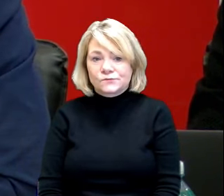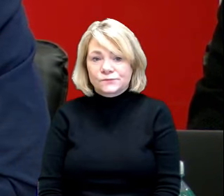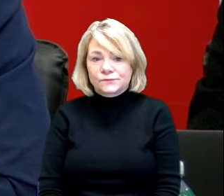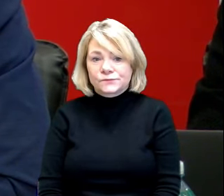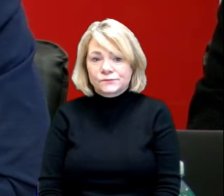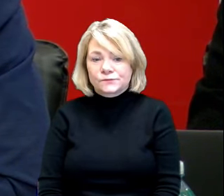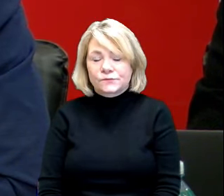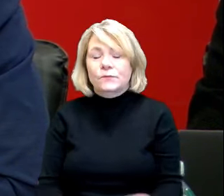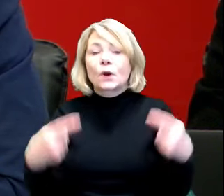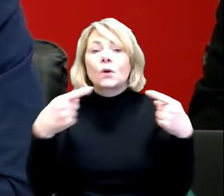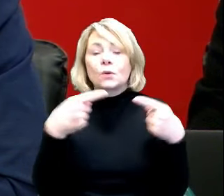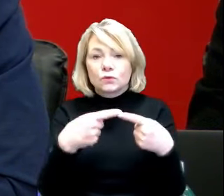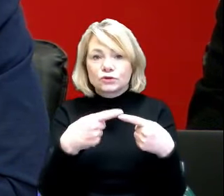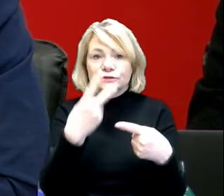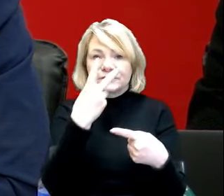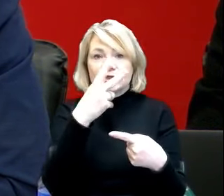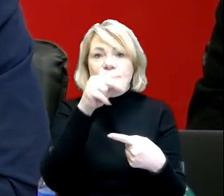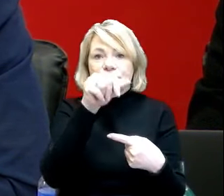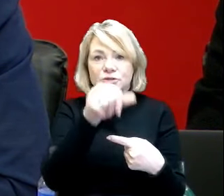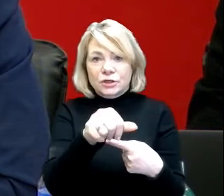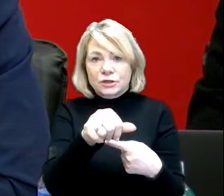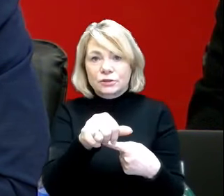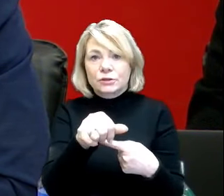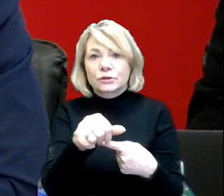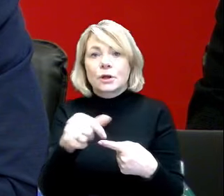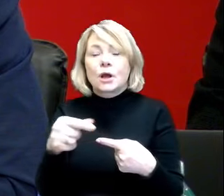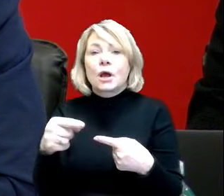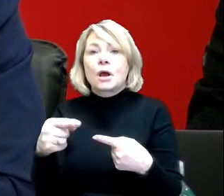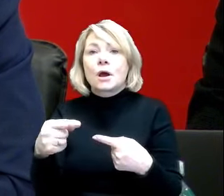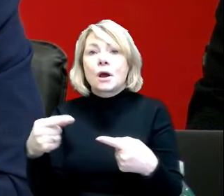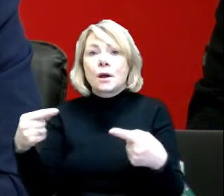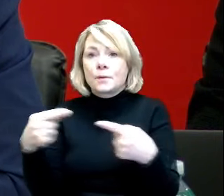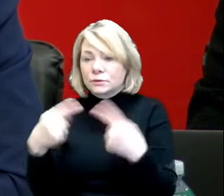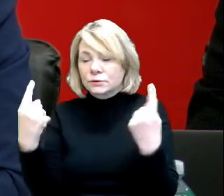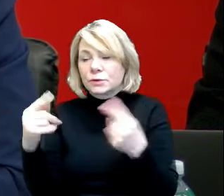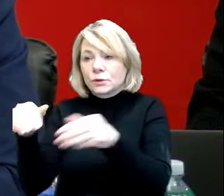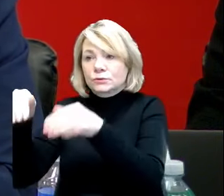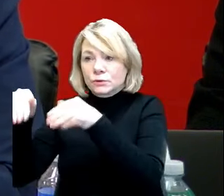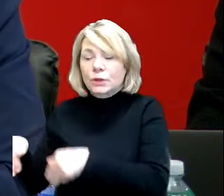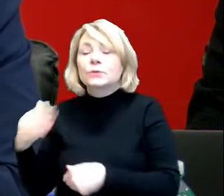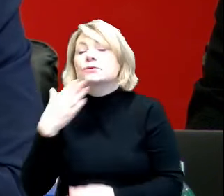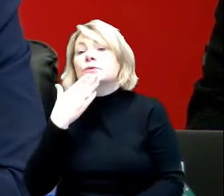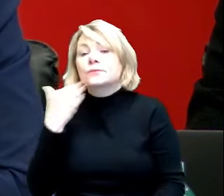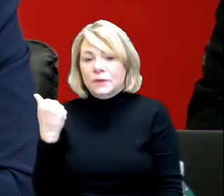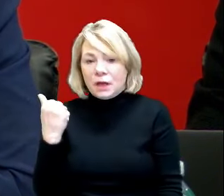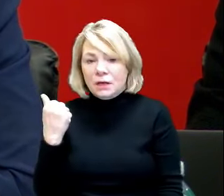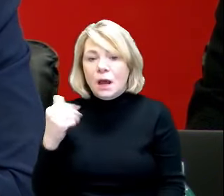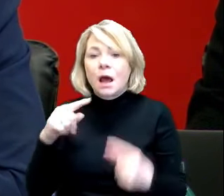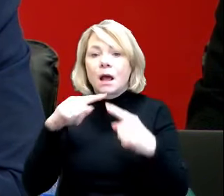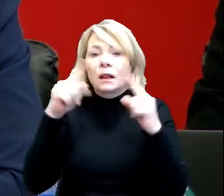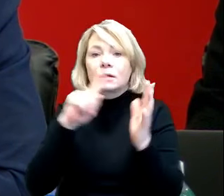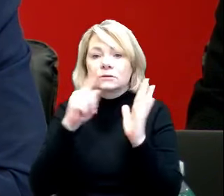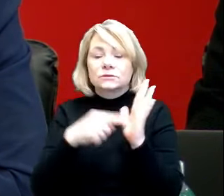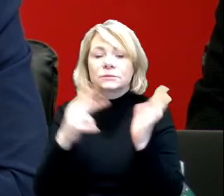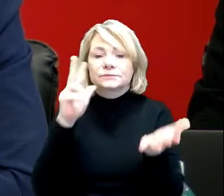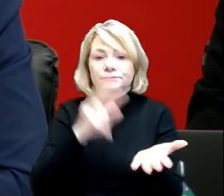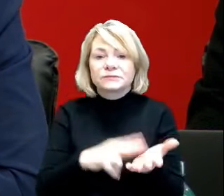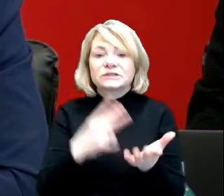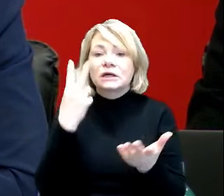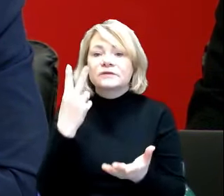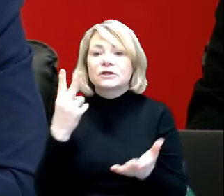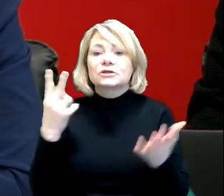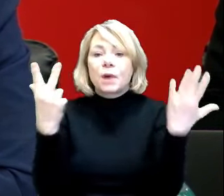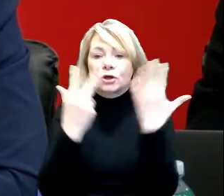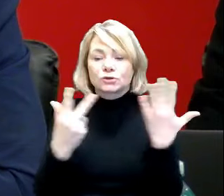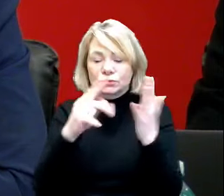už 26 prieš ir susilaikiusių nėra klaus klausimui pritarta 28 darbotvarkės